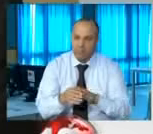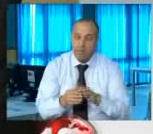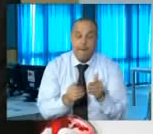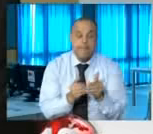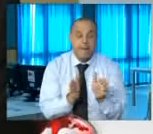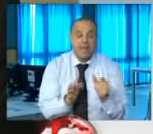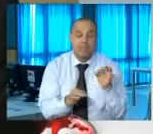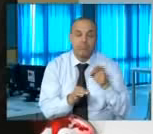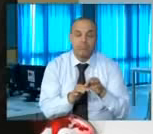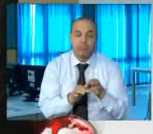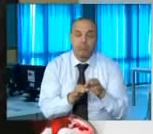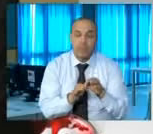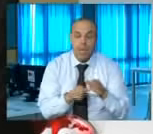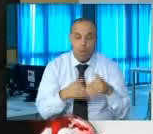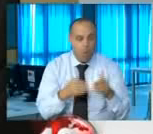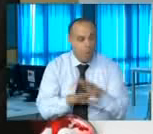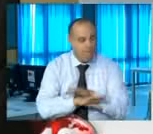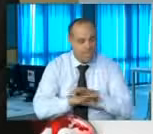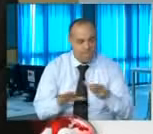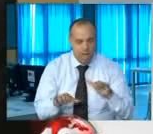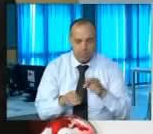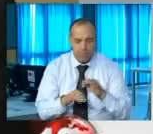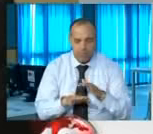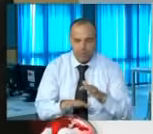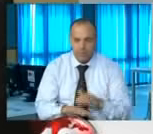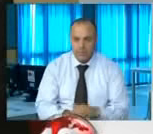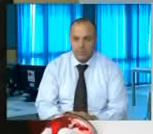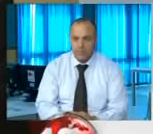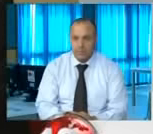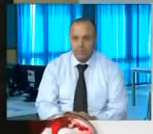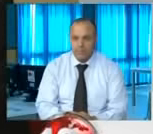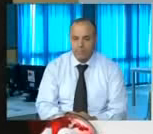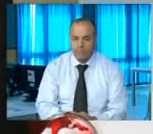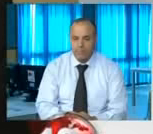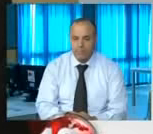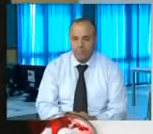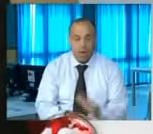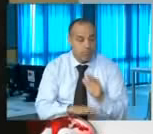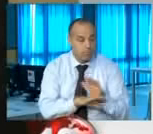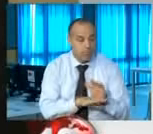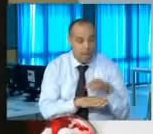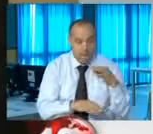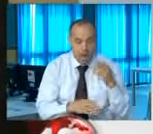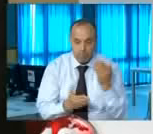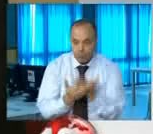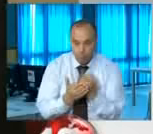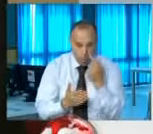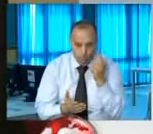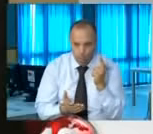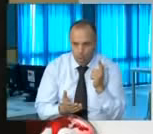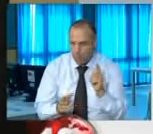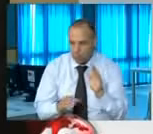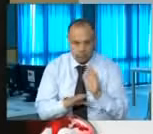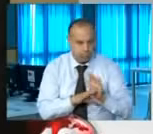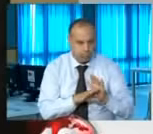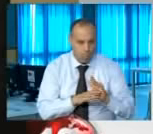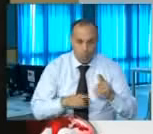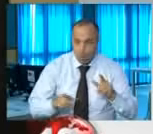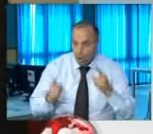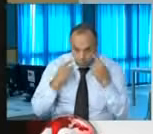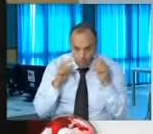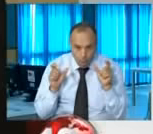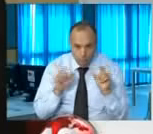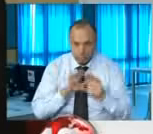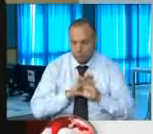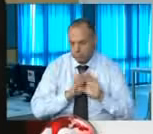المكتب الاقتراع الى انتهاء عملية الفرز، وما تمش تضمين في المحاضر اي تحفظات لممثلي الملاحظين ولا